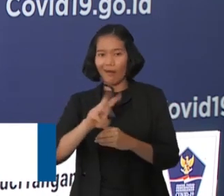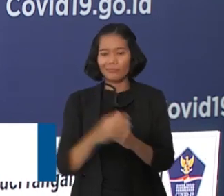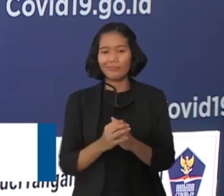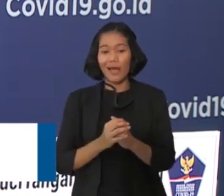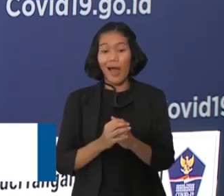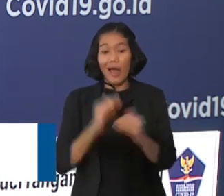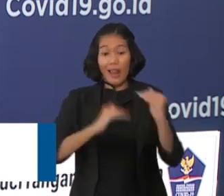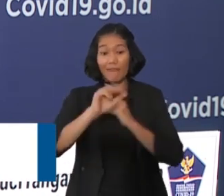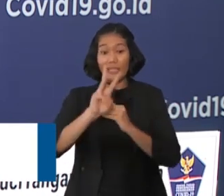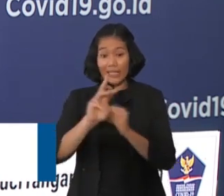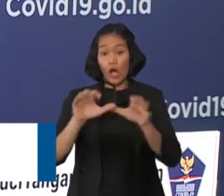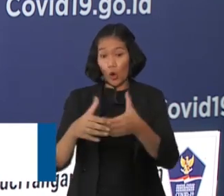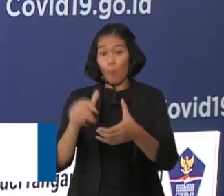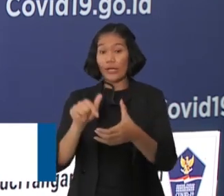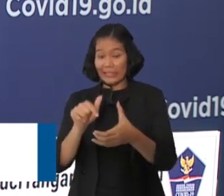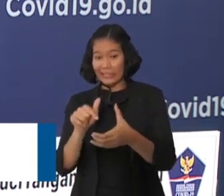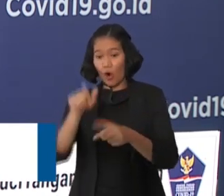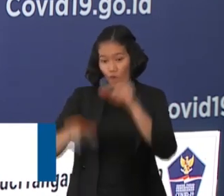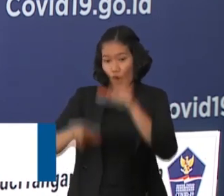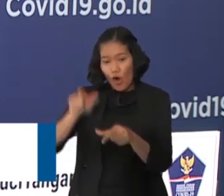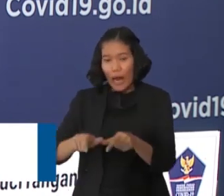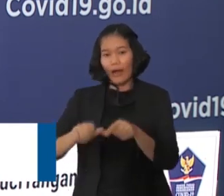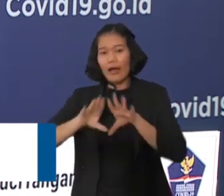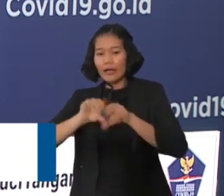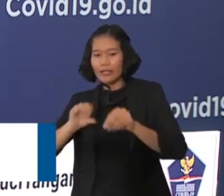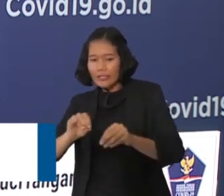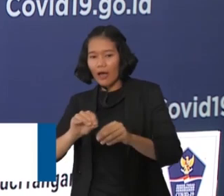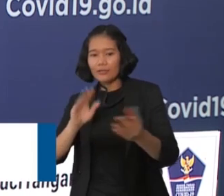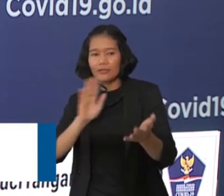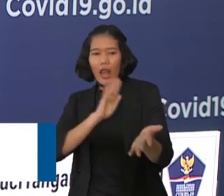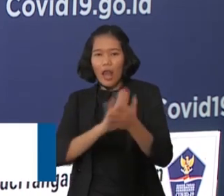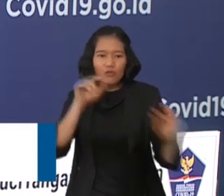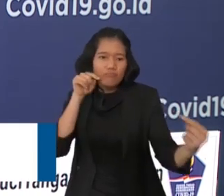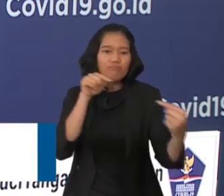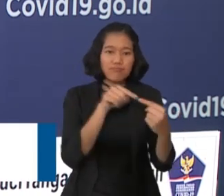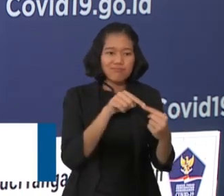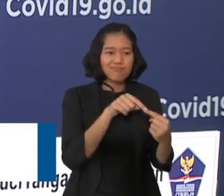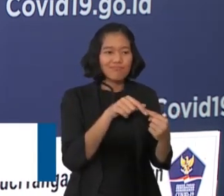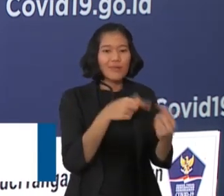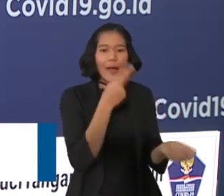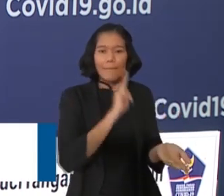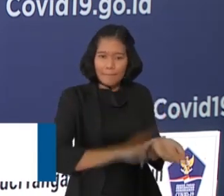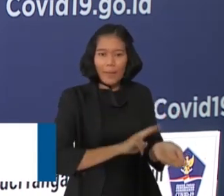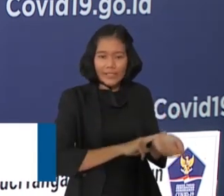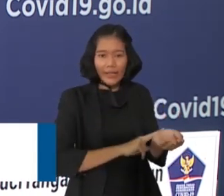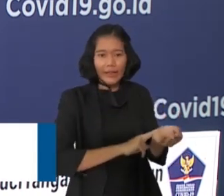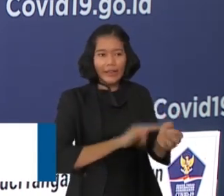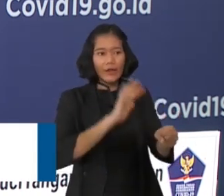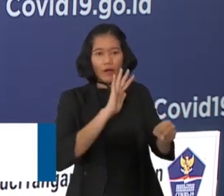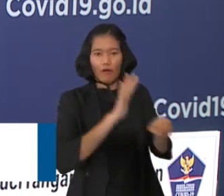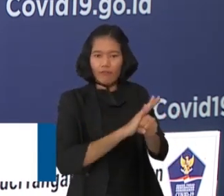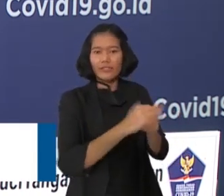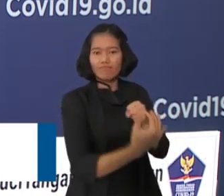ini merupakan tenaga kesehatan yang bekerja berkontak langsung dengan pasien yang dicurigai atau sudah